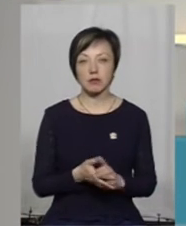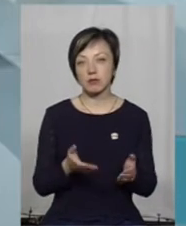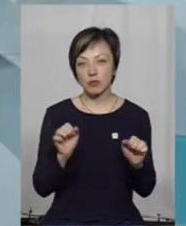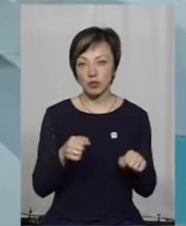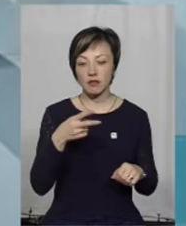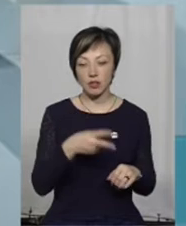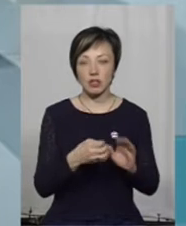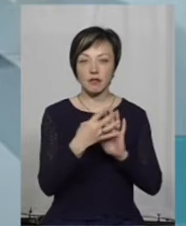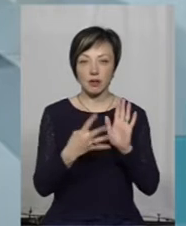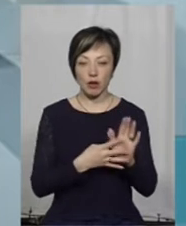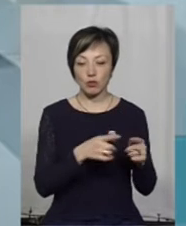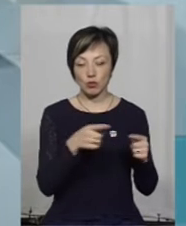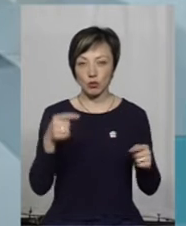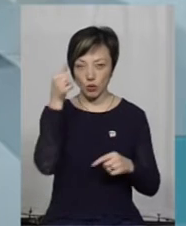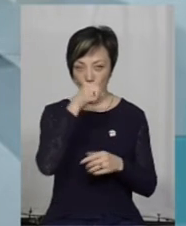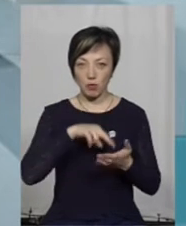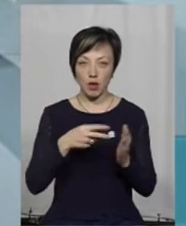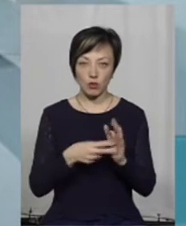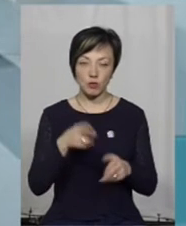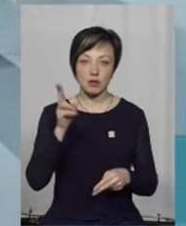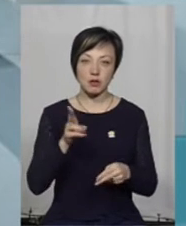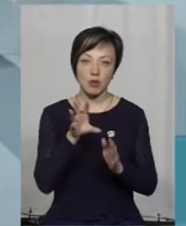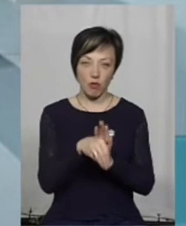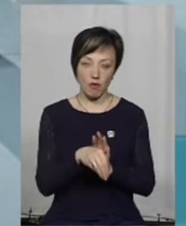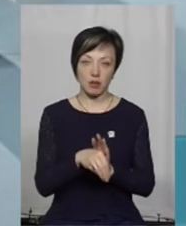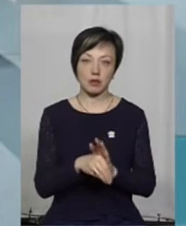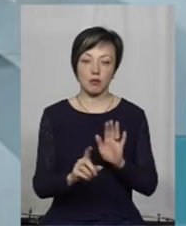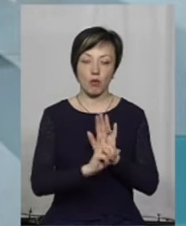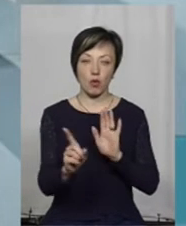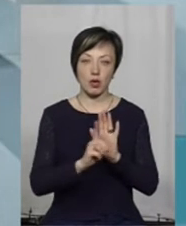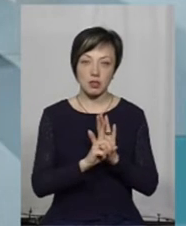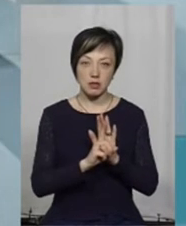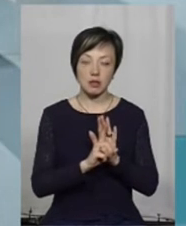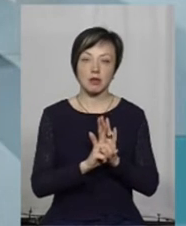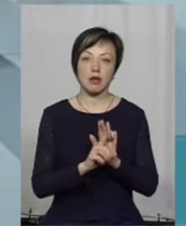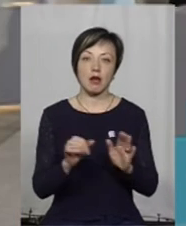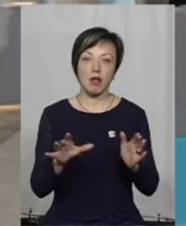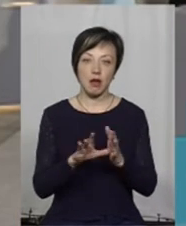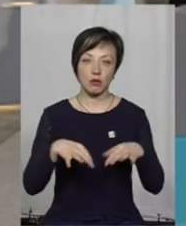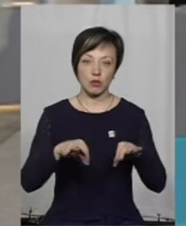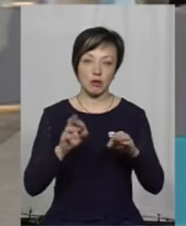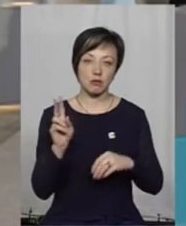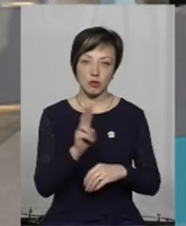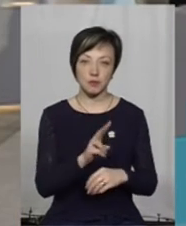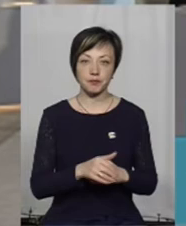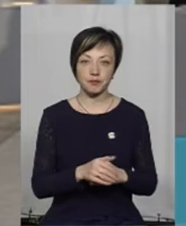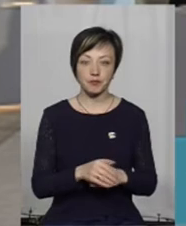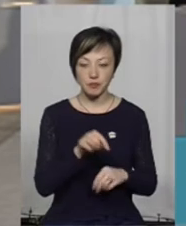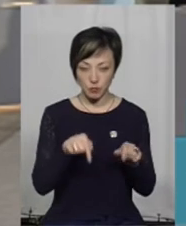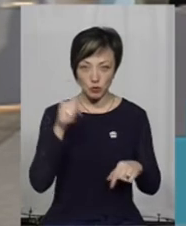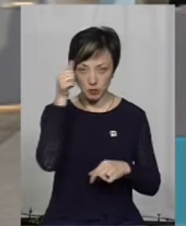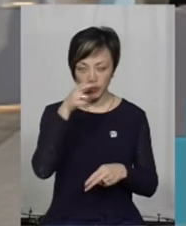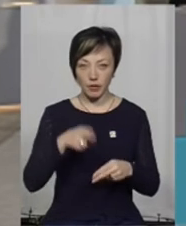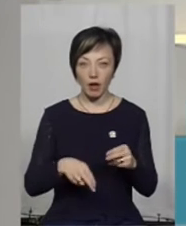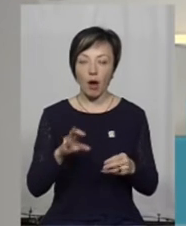протягом 2019 року ми плануємо запровадити проїзд в електротранспорті. Протягом цього року.